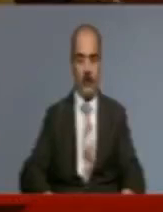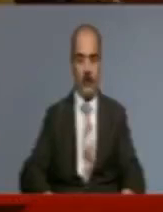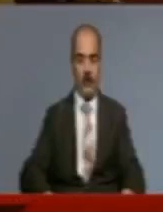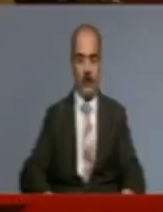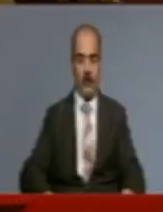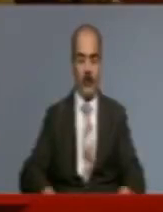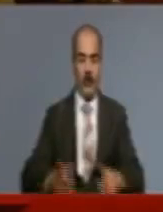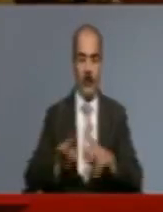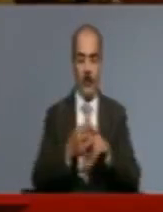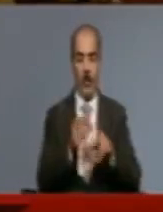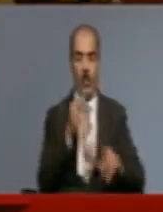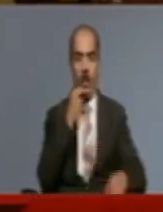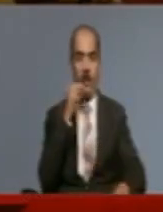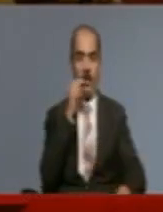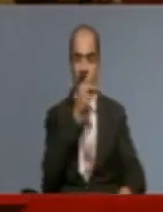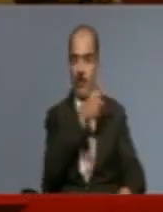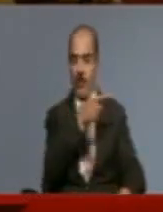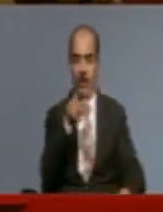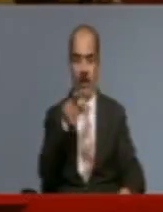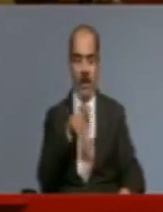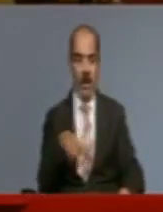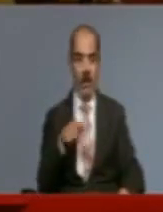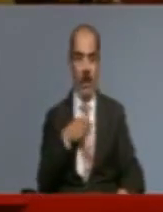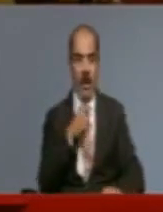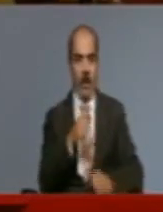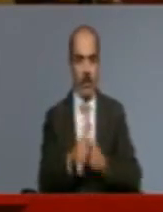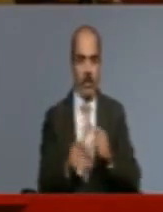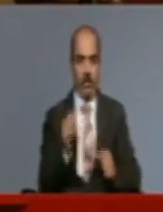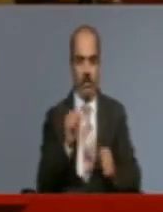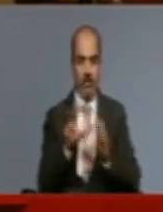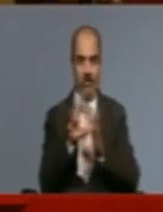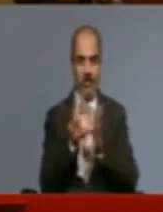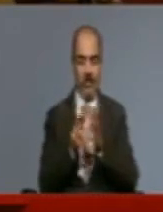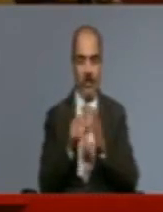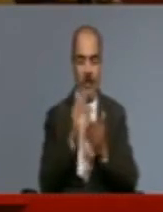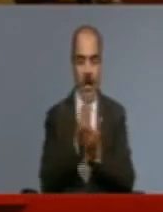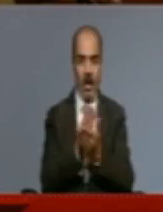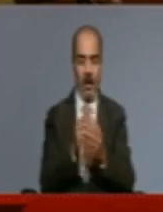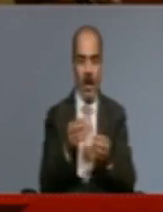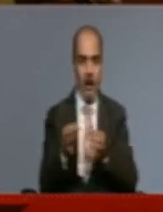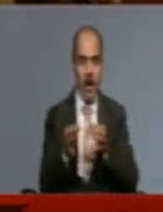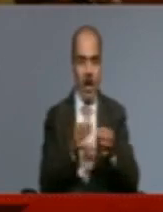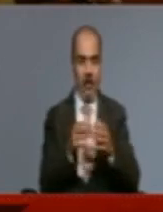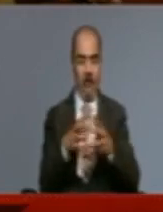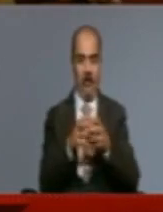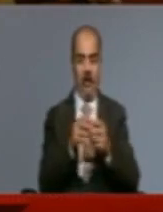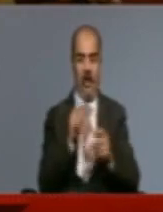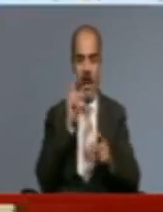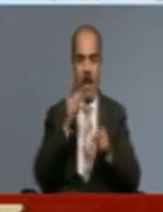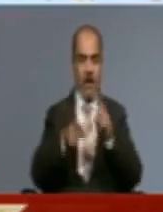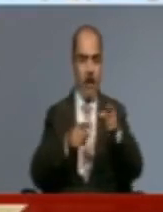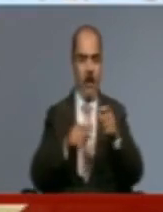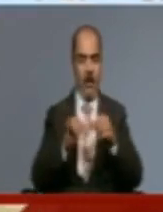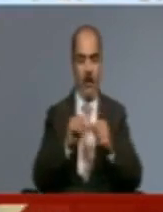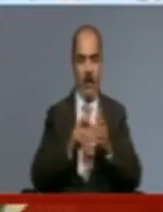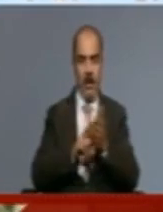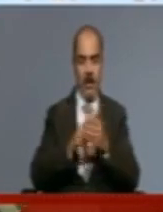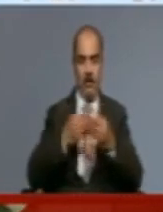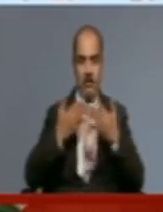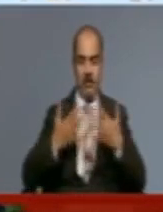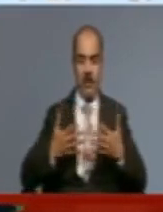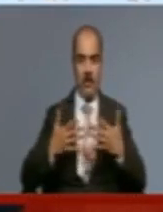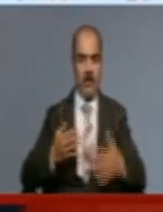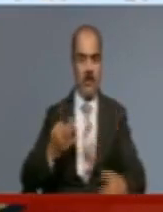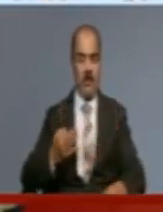السيدات والسادة، في إطار الآليات الوطنية والتشريعات والتشريعية والتنفيذية ومسارات الإحالة المعتمدة